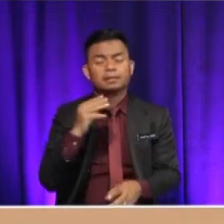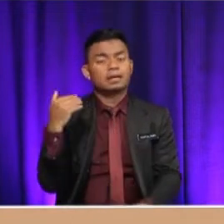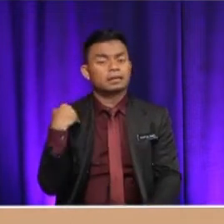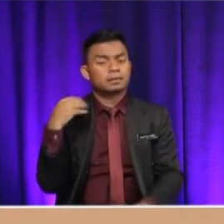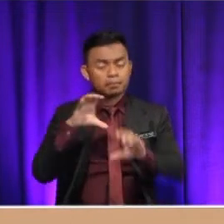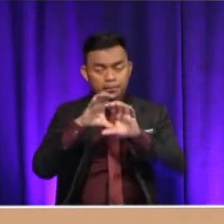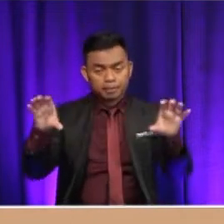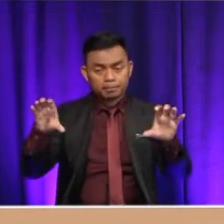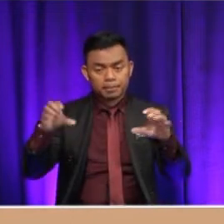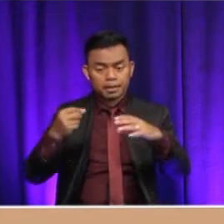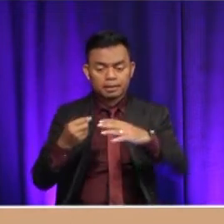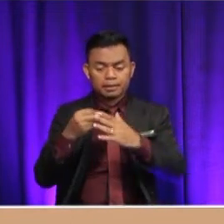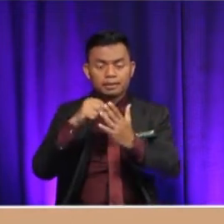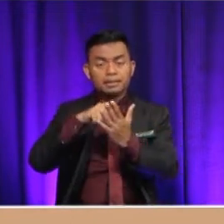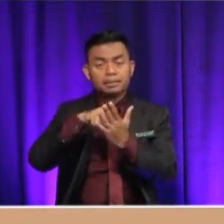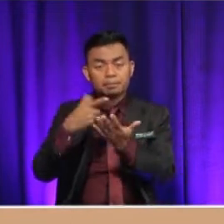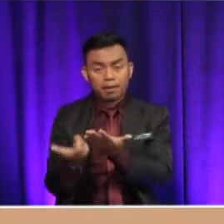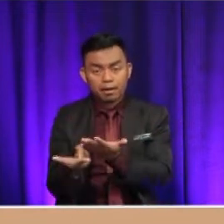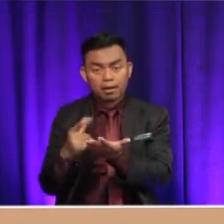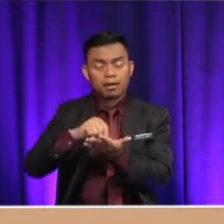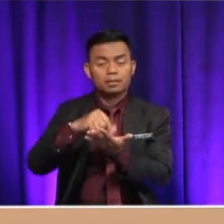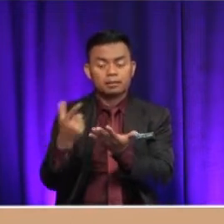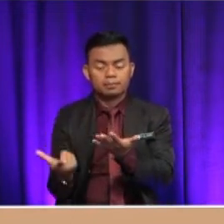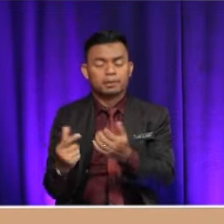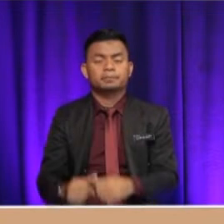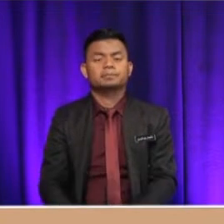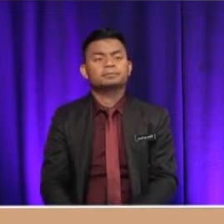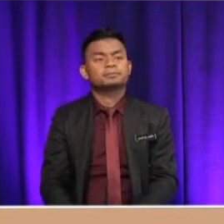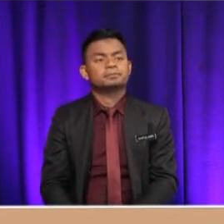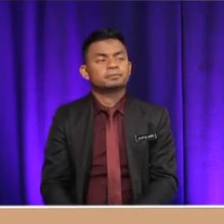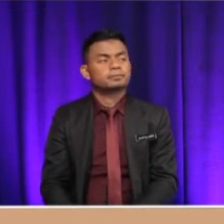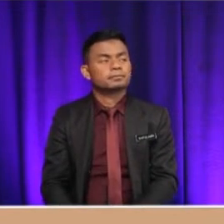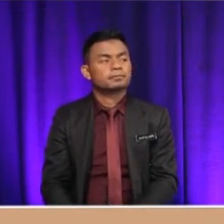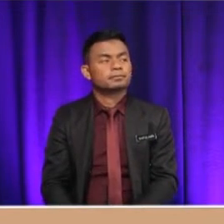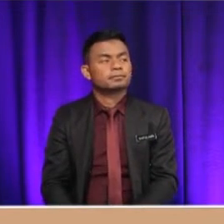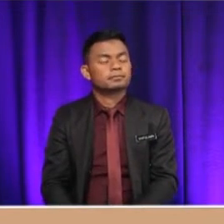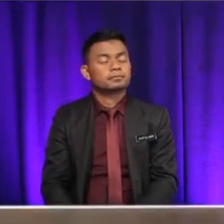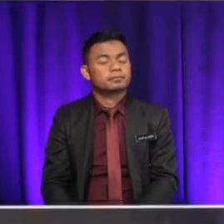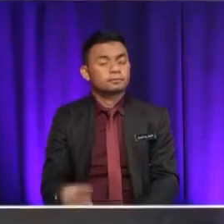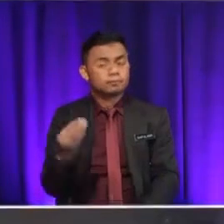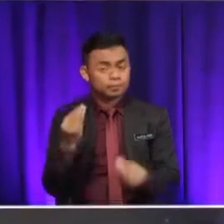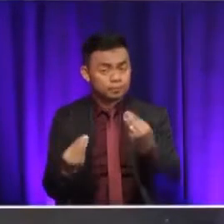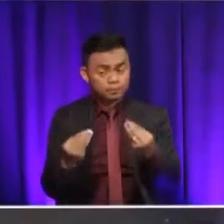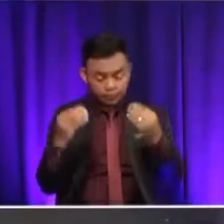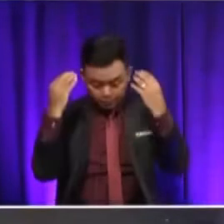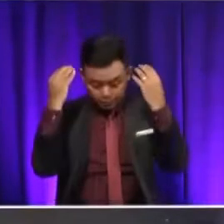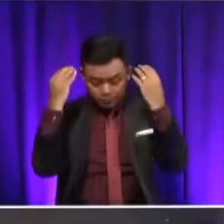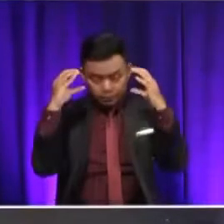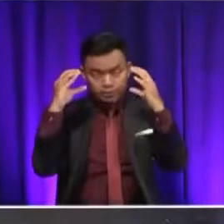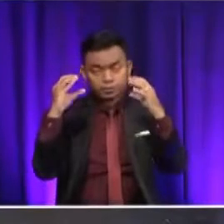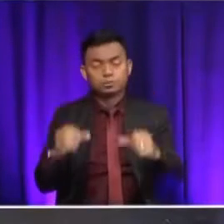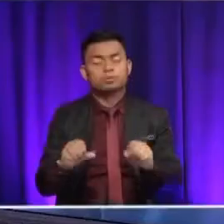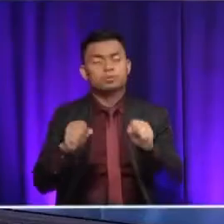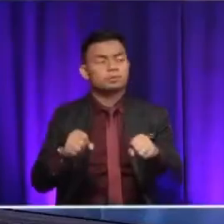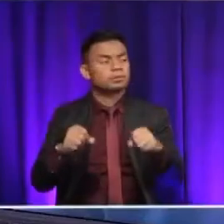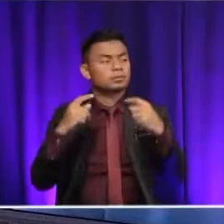apa fungsi pipe limpah kat sini? Agak-agak Sean tahu tak? Mungkin saya boleh cuba sekiranya ada ataupun